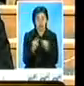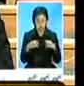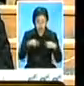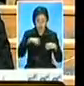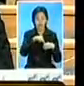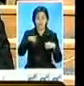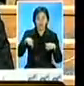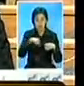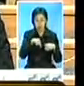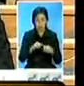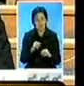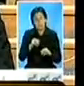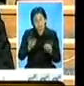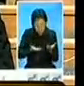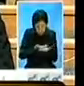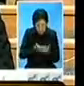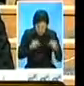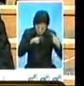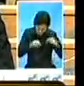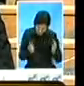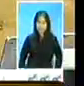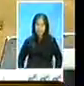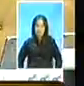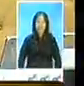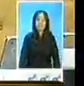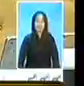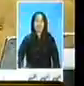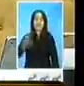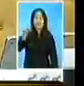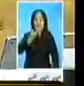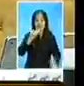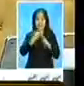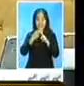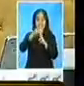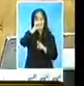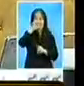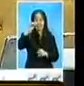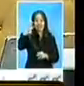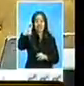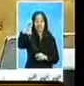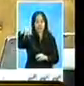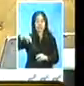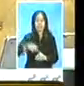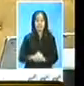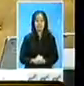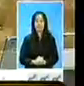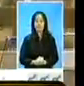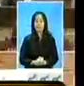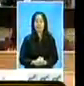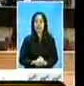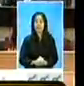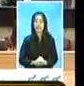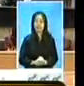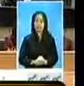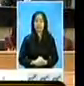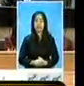ทนการพัฒนาคุณภาพครูแต่ในที่สุดที่ประชุมก็ได้ผ่านมาตรานี้โดยไม่มีการลงมติเช่นเดียวกันตามจำนวนที่ได้กำหนดไว้ในพระราชบัญญั